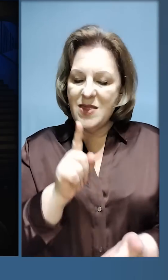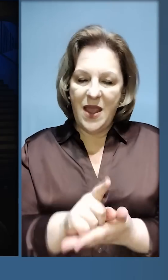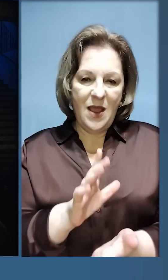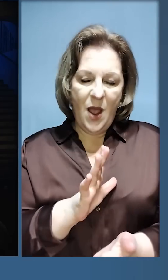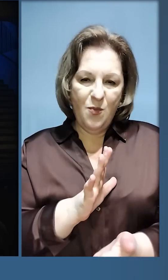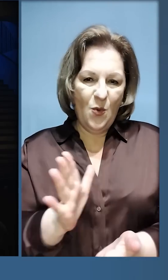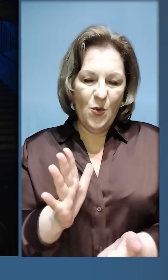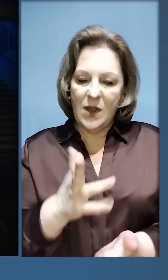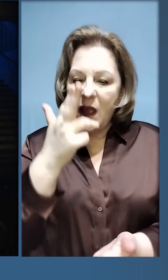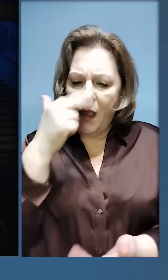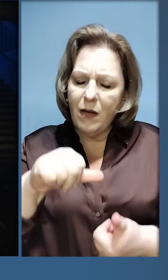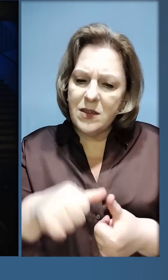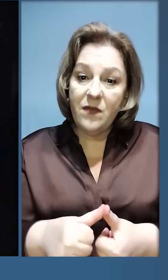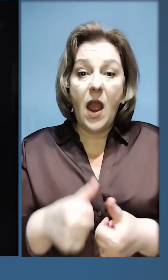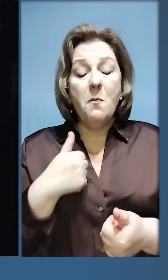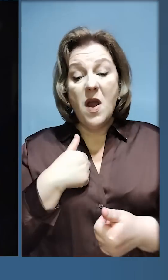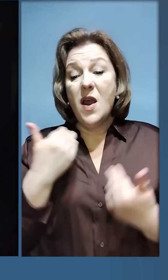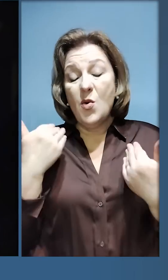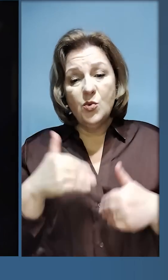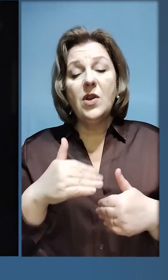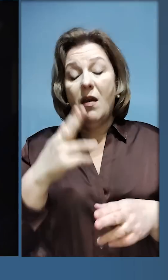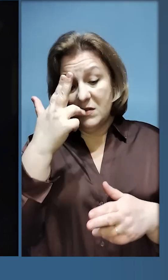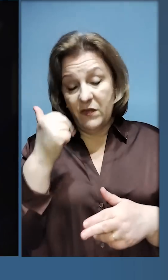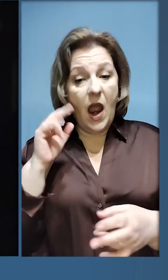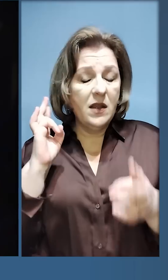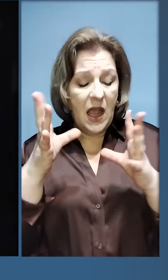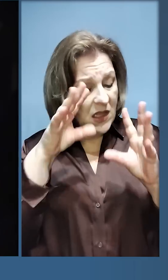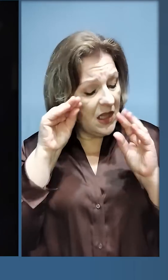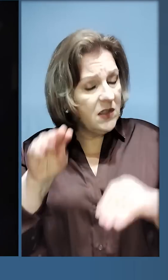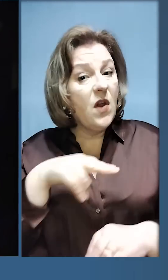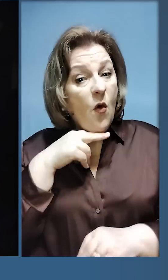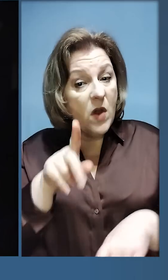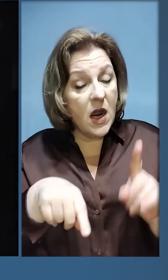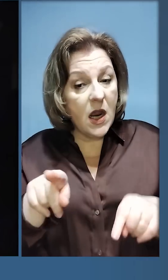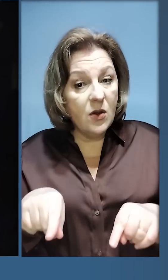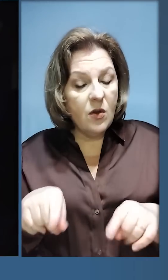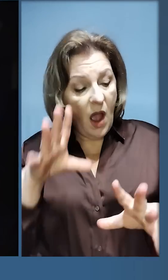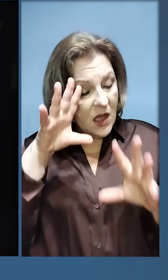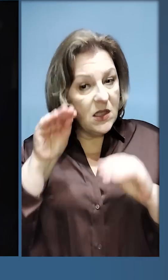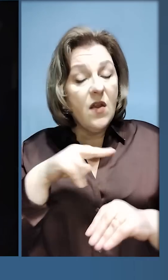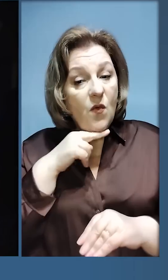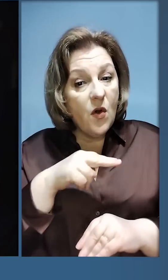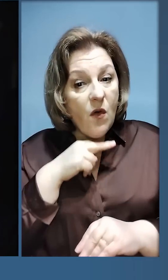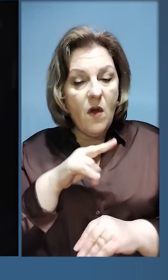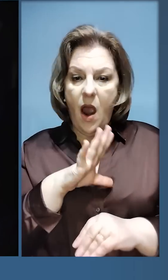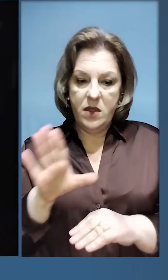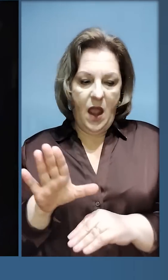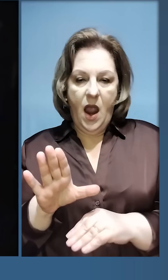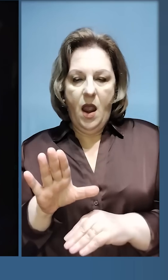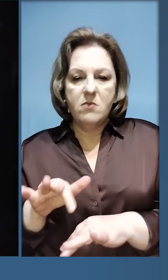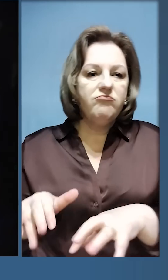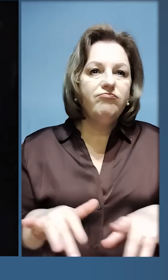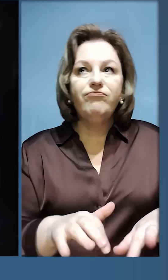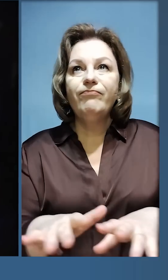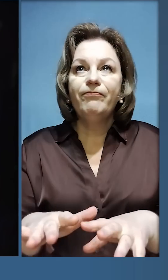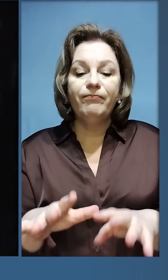війна не має бути звичкою. Іноді дуже сильно звикаємо до сирен і навіть не звертаємо уваги. Не звертаємо уваги і